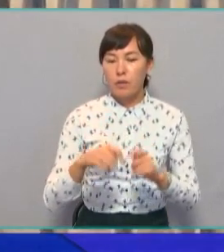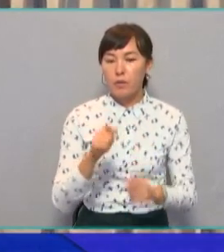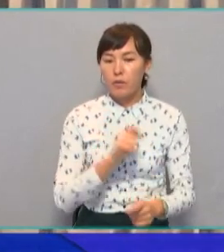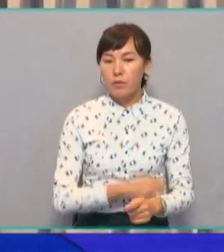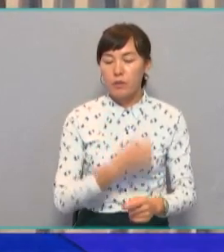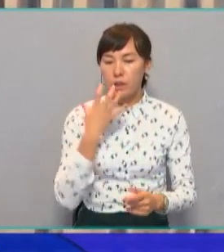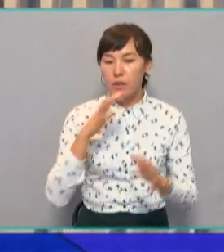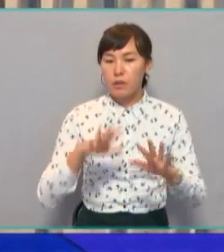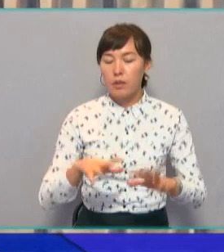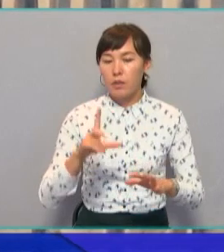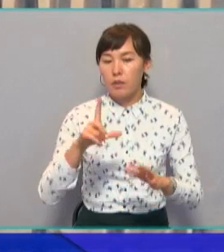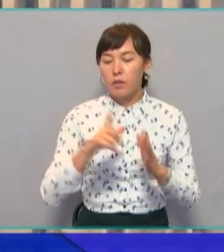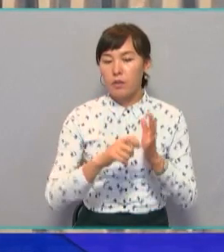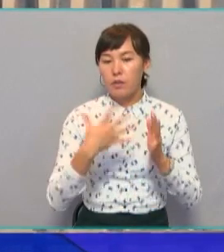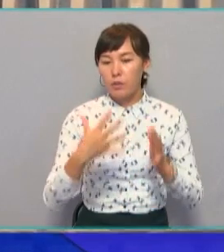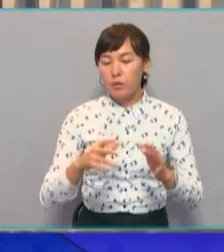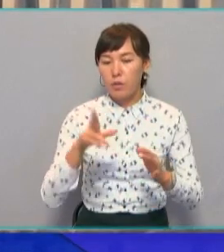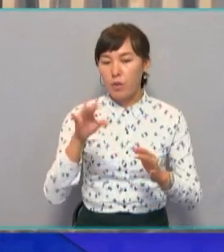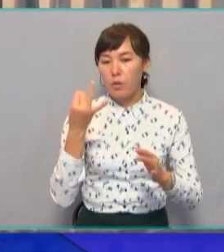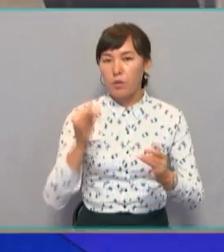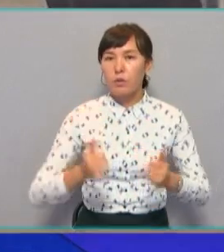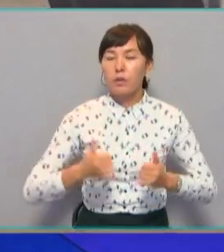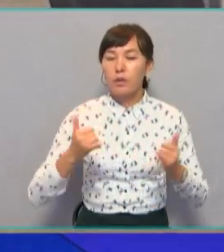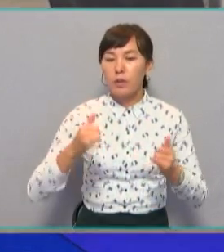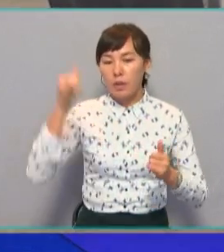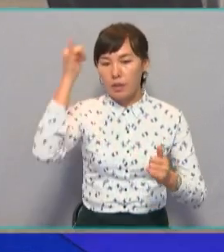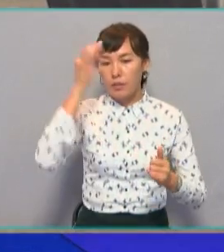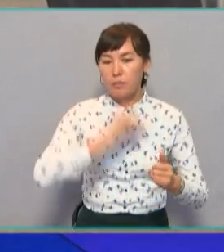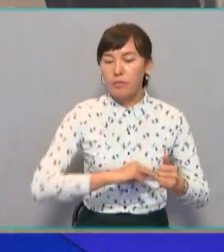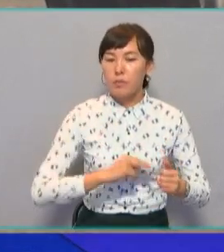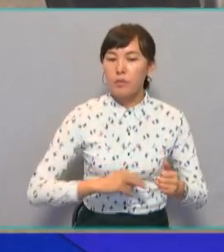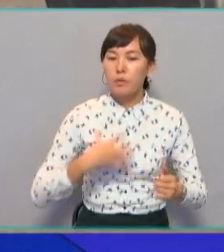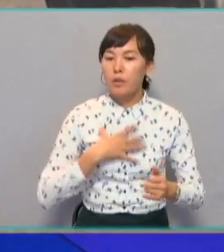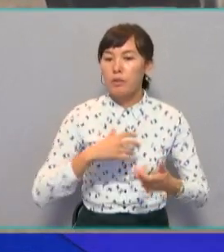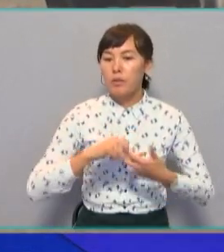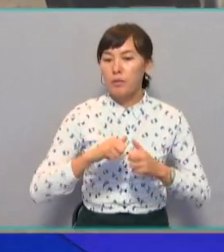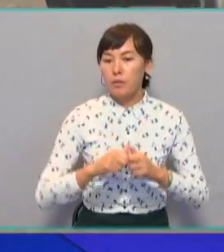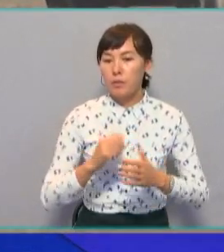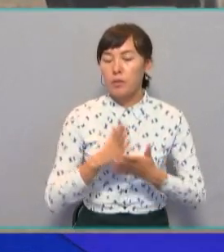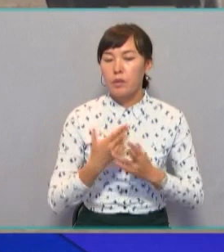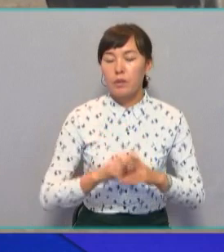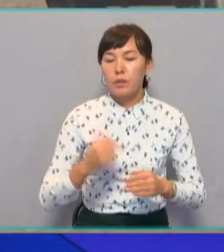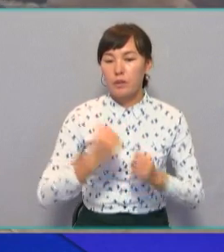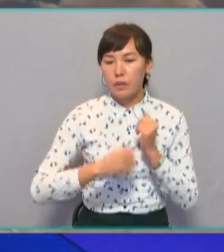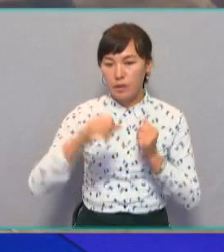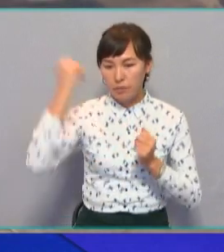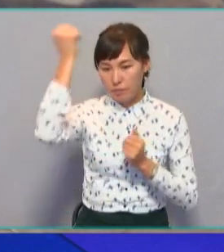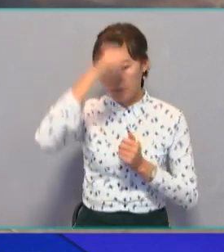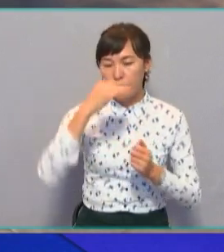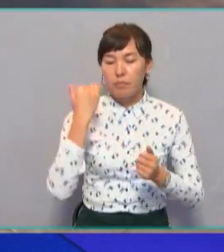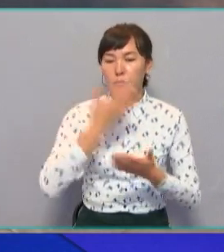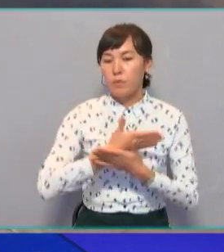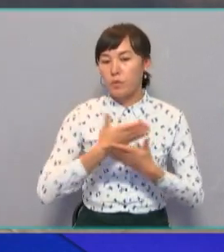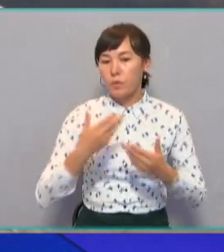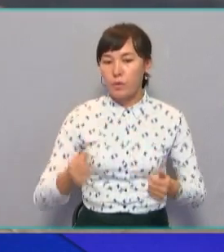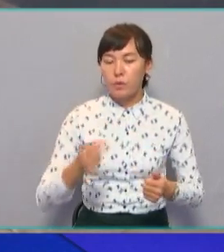метр жылы қора 750 қойға арналған. Десек те мал шаруашылығында өзекті мәселелер де бар. Ол жыл сайын құнары кетіп сапасы